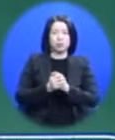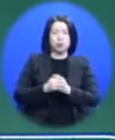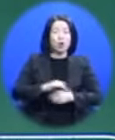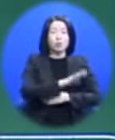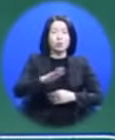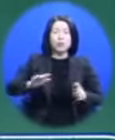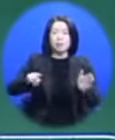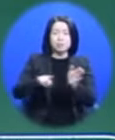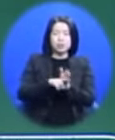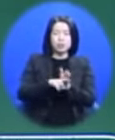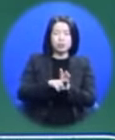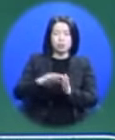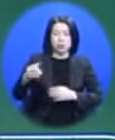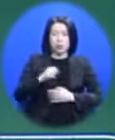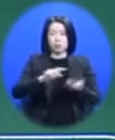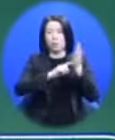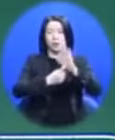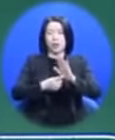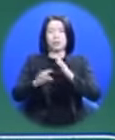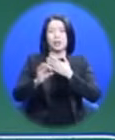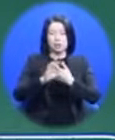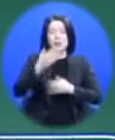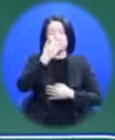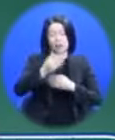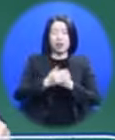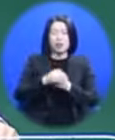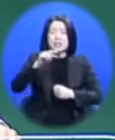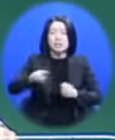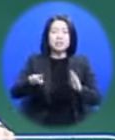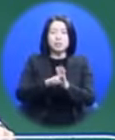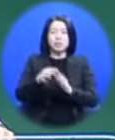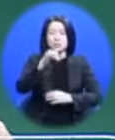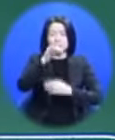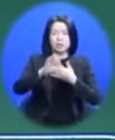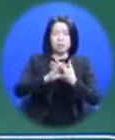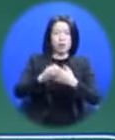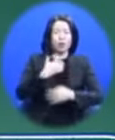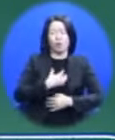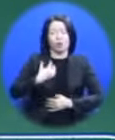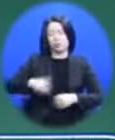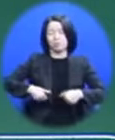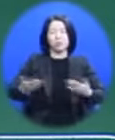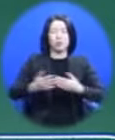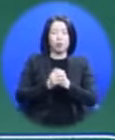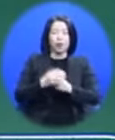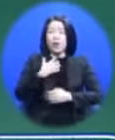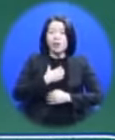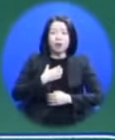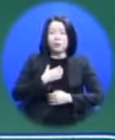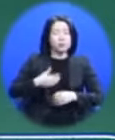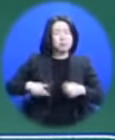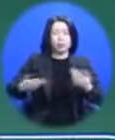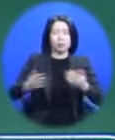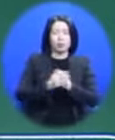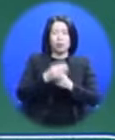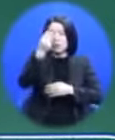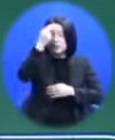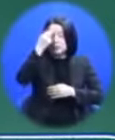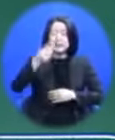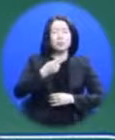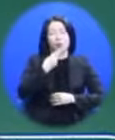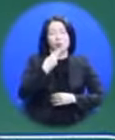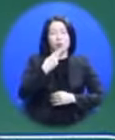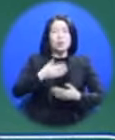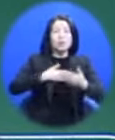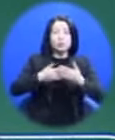믿음으로 반응하기만 하면 되는 것입니다. 여러분, 이 믿음이 있으면 걱정할 거 없고 염려할 거 없고 근심하고